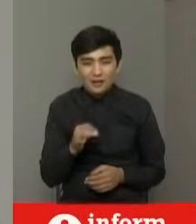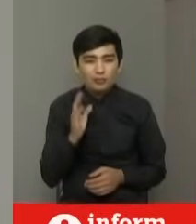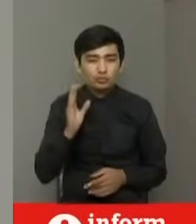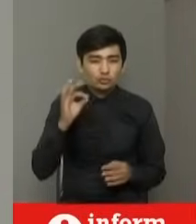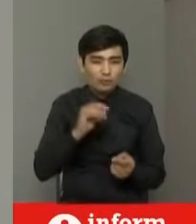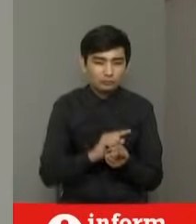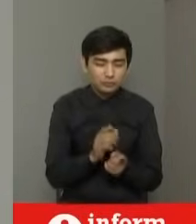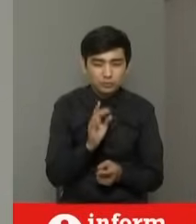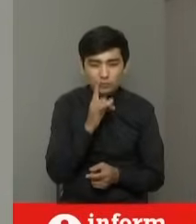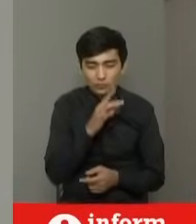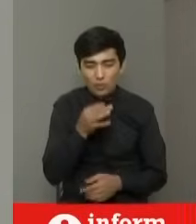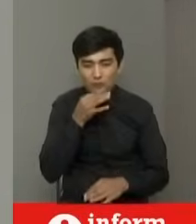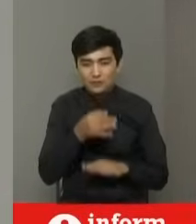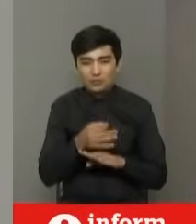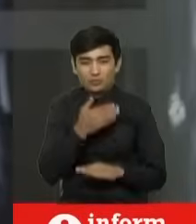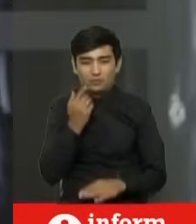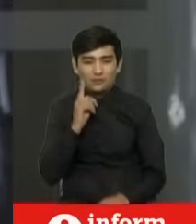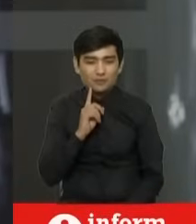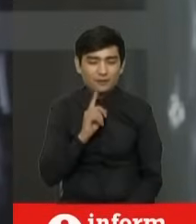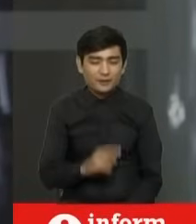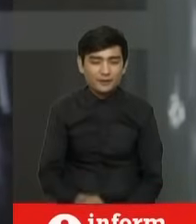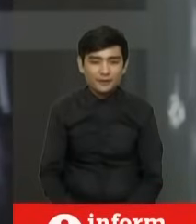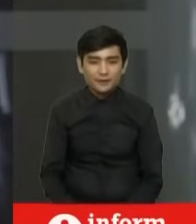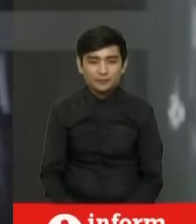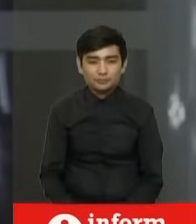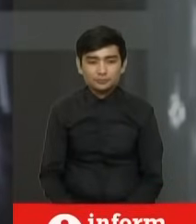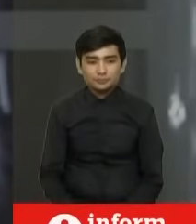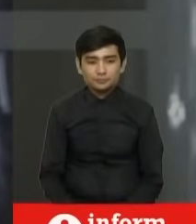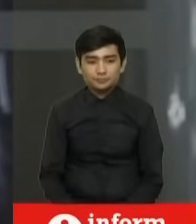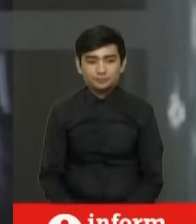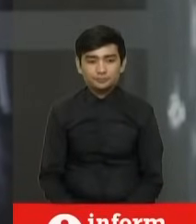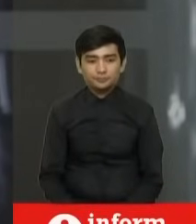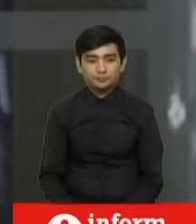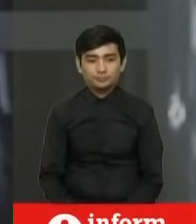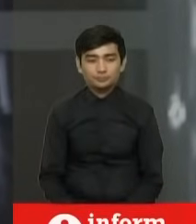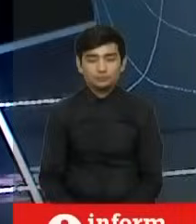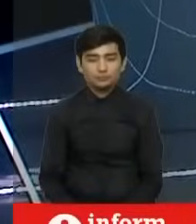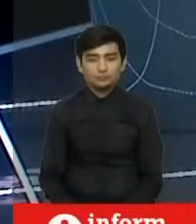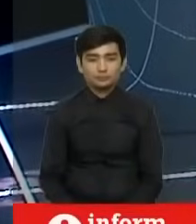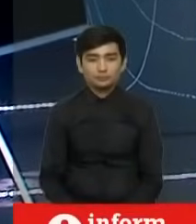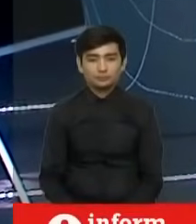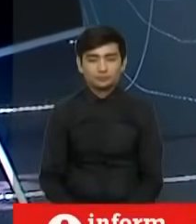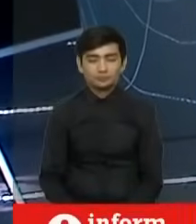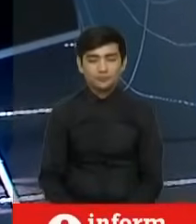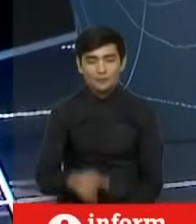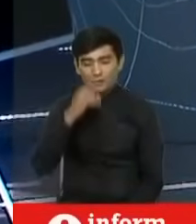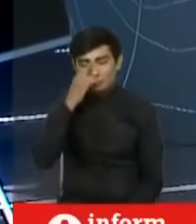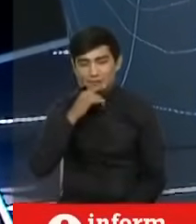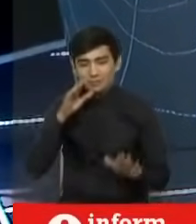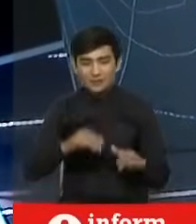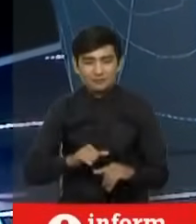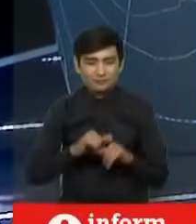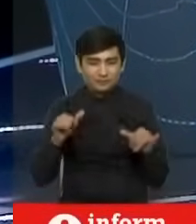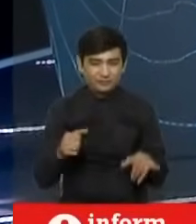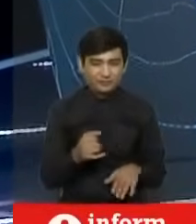Но пока ответа не получили. Нина Шаппо, Жанибек Акимжан, Информбюро. В Казахстане растет